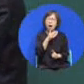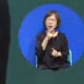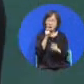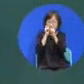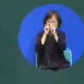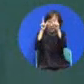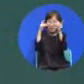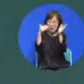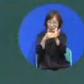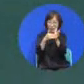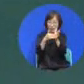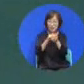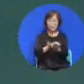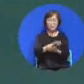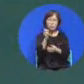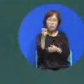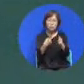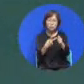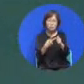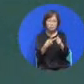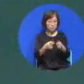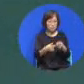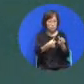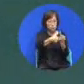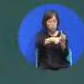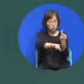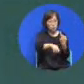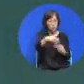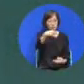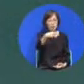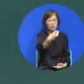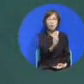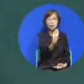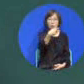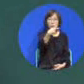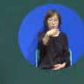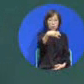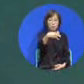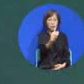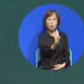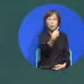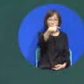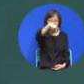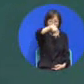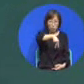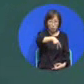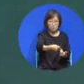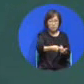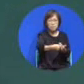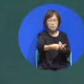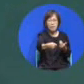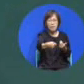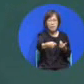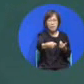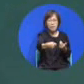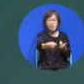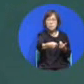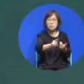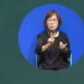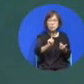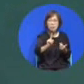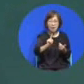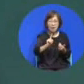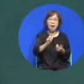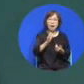uncover. 노하고 헤어지게 만든 것은 하나님께서 이제는 언약적인 축복을